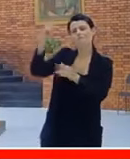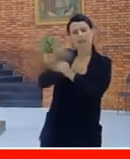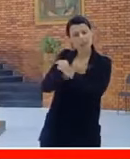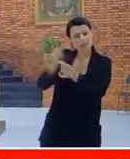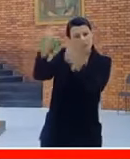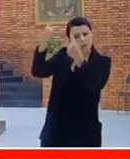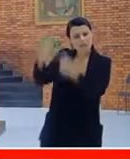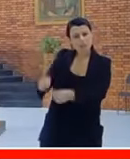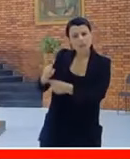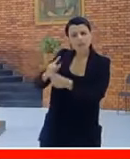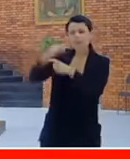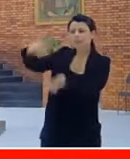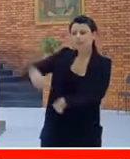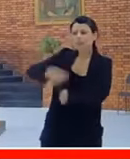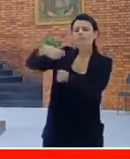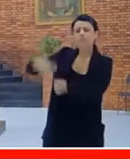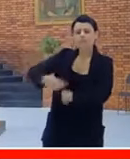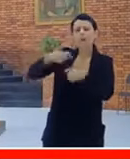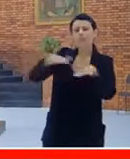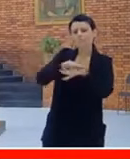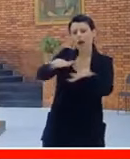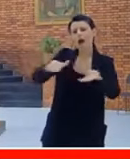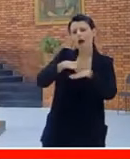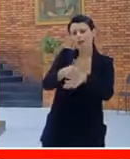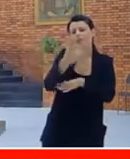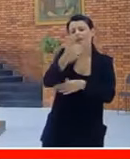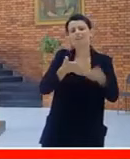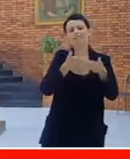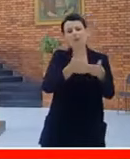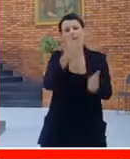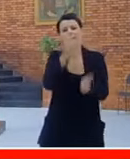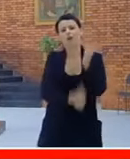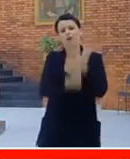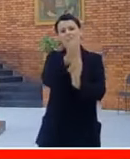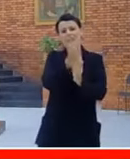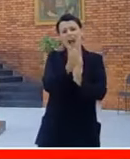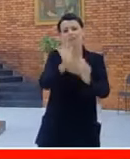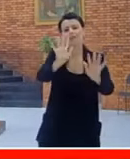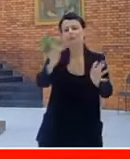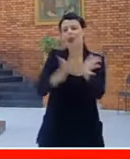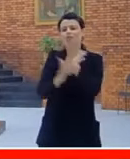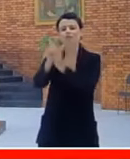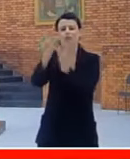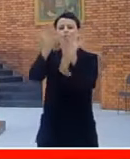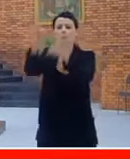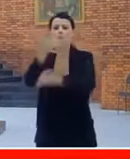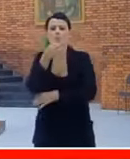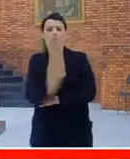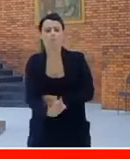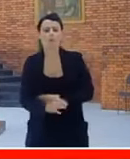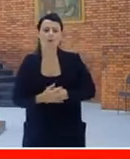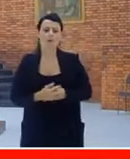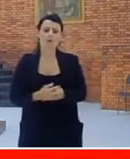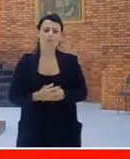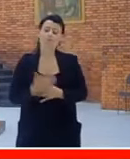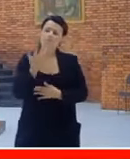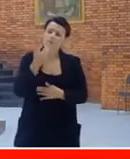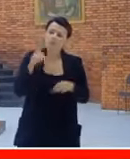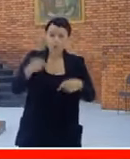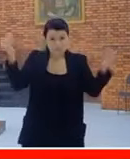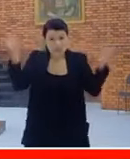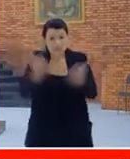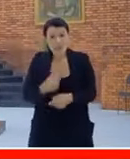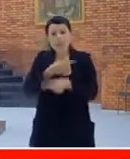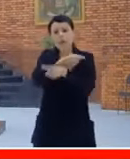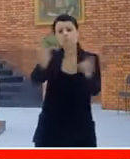e salire su una barca scassata per andare da Lui. Ecco, vorrei che questa sera ciascuno tornasse